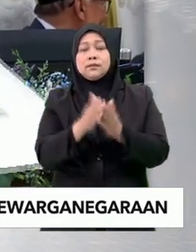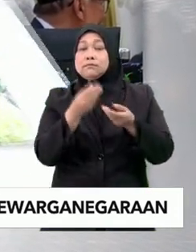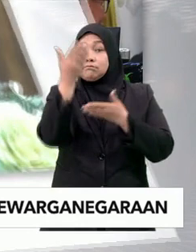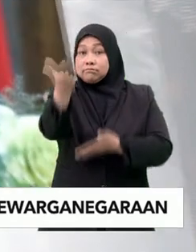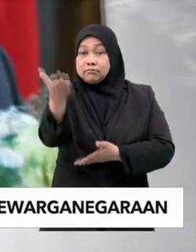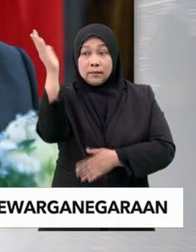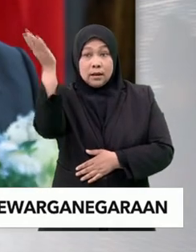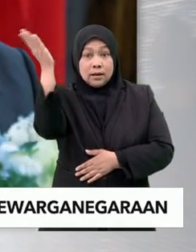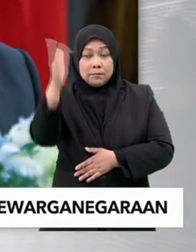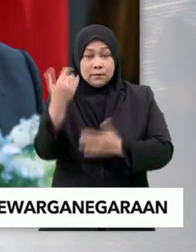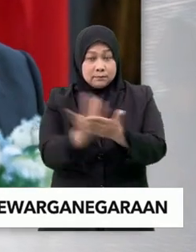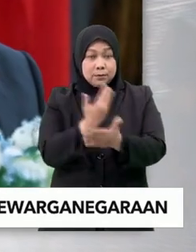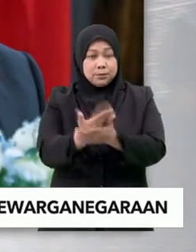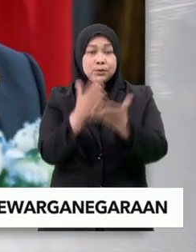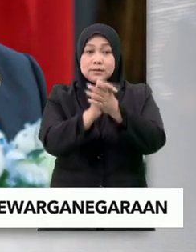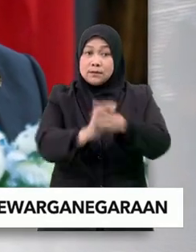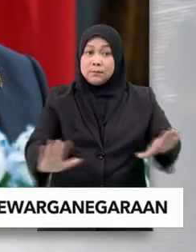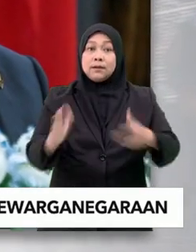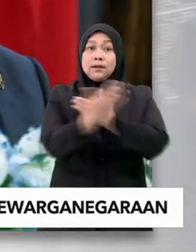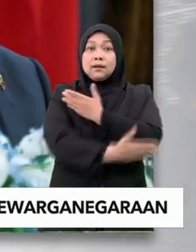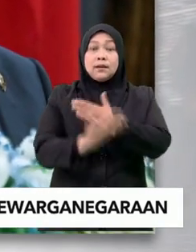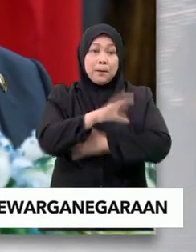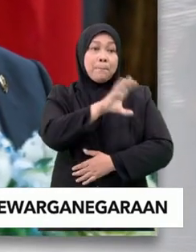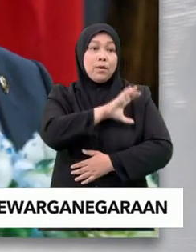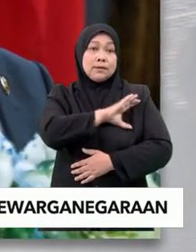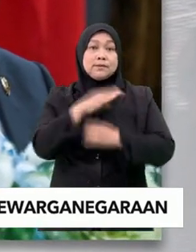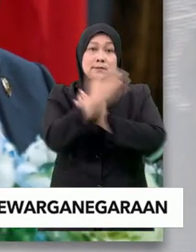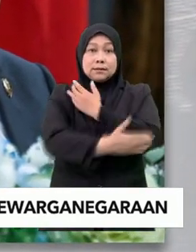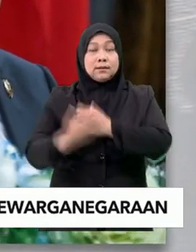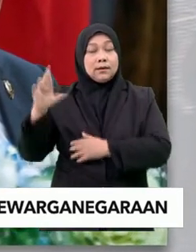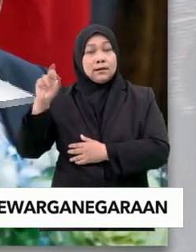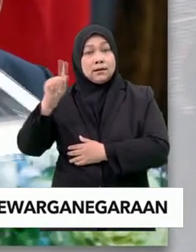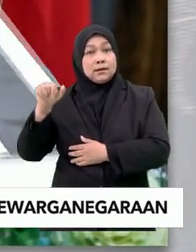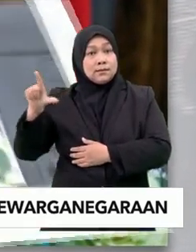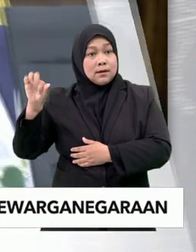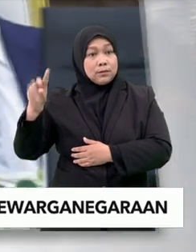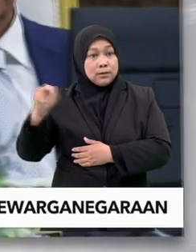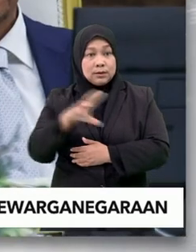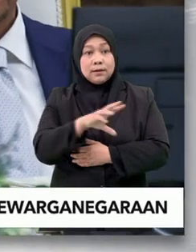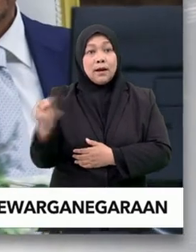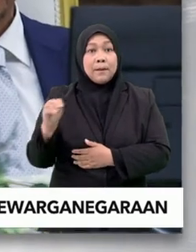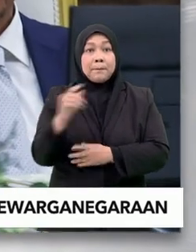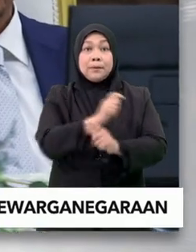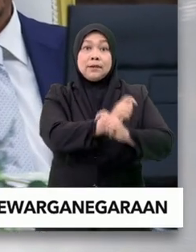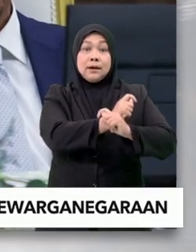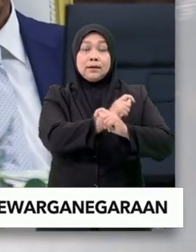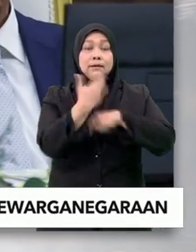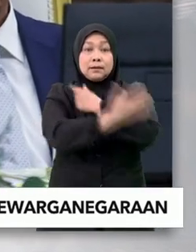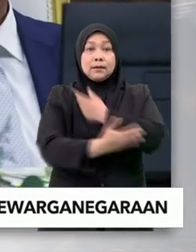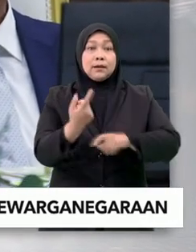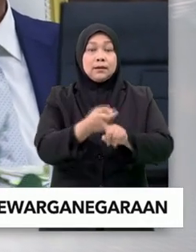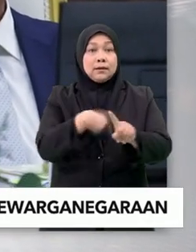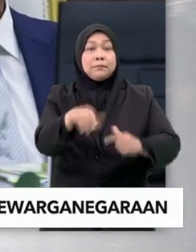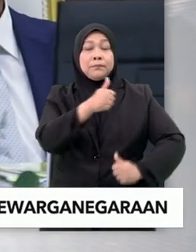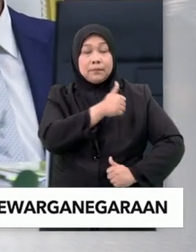taklimat terkini mengenai keselamatan negara oleh ketua polis negara Tan Sri razaruddin Hussein dan pertahanan negara daripada Panglima